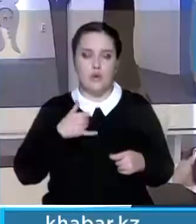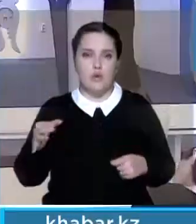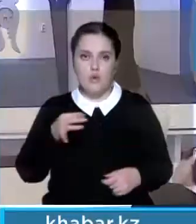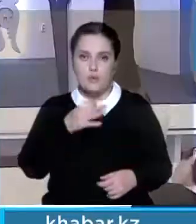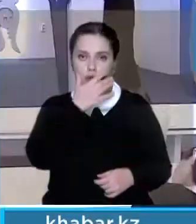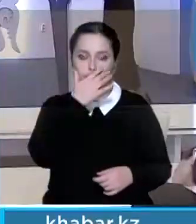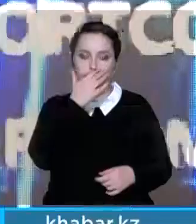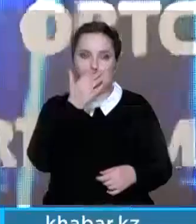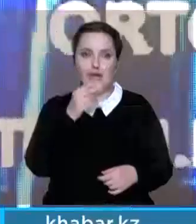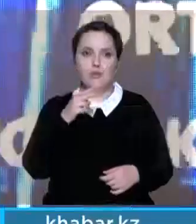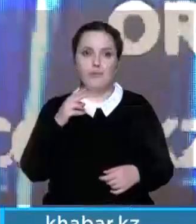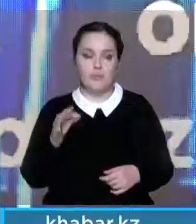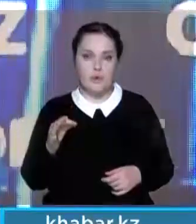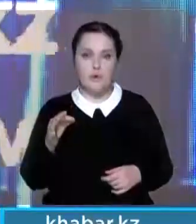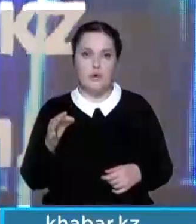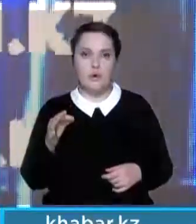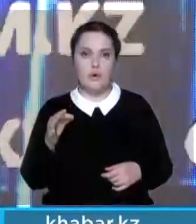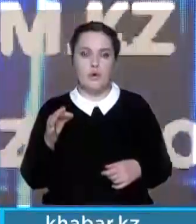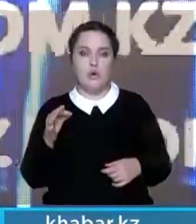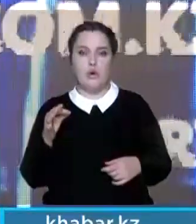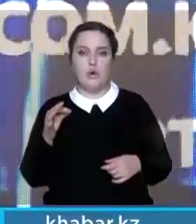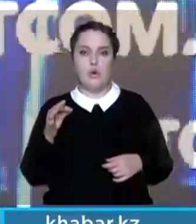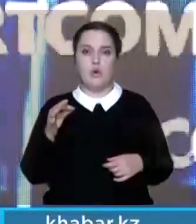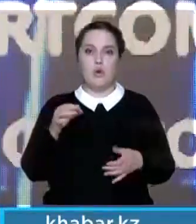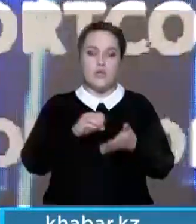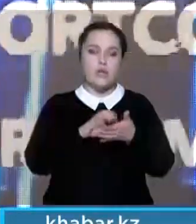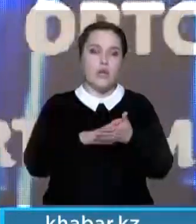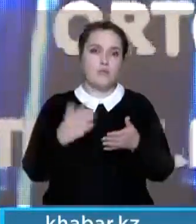По данным охотзоопром,